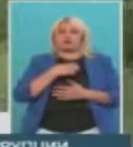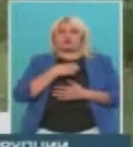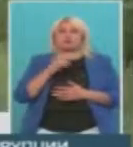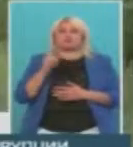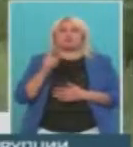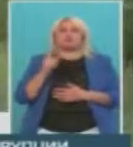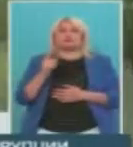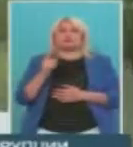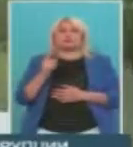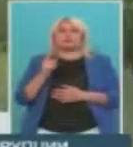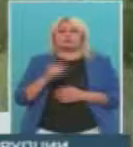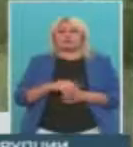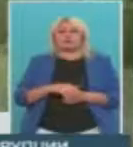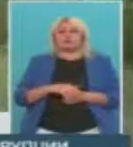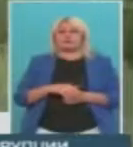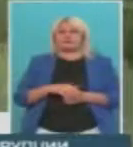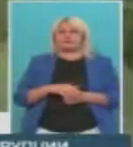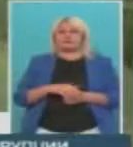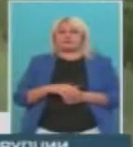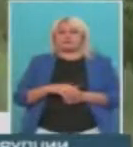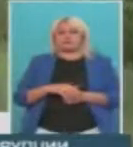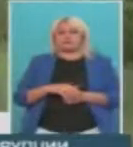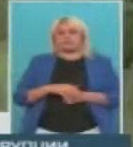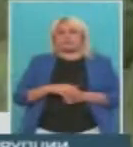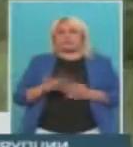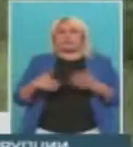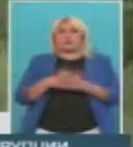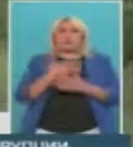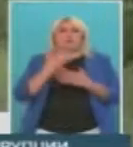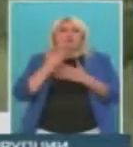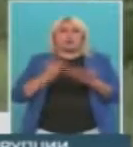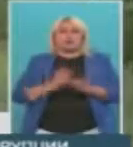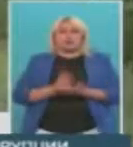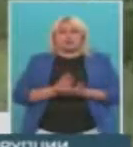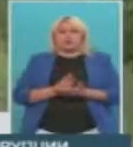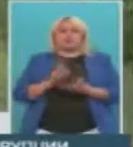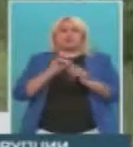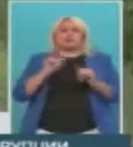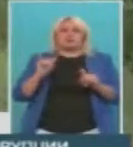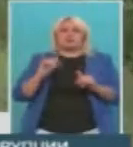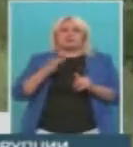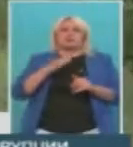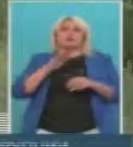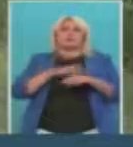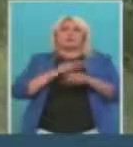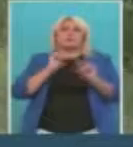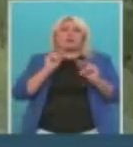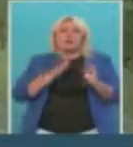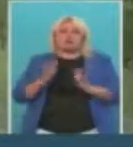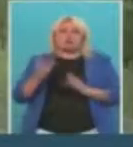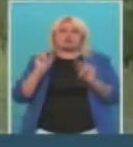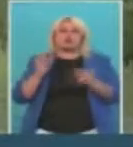как в рамках новой политики по развитию добропорядочности, развитию